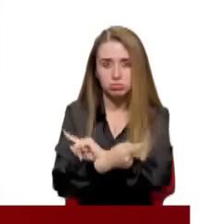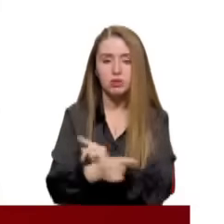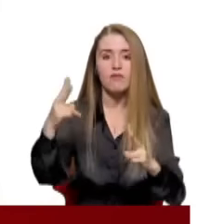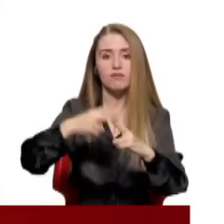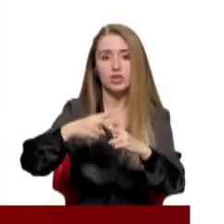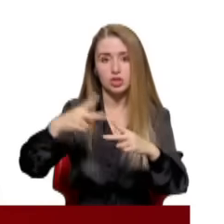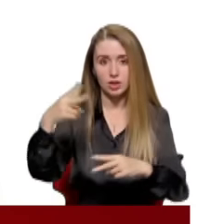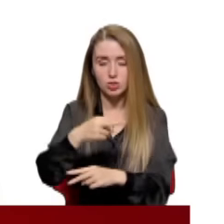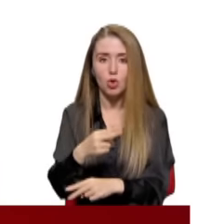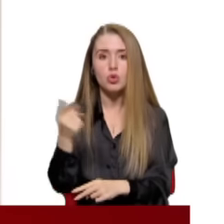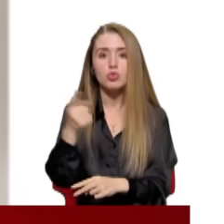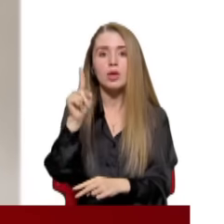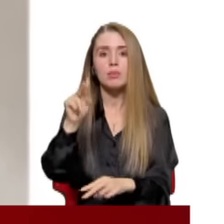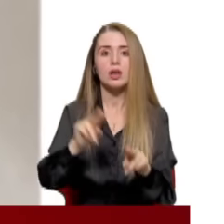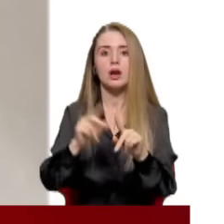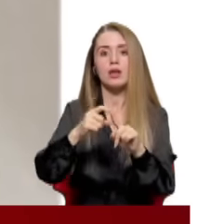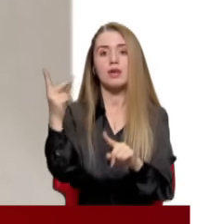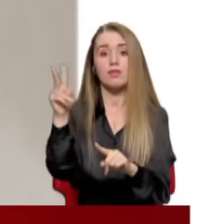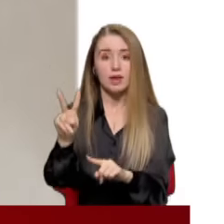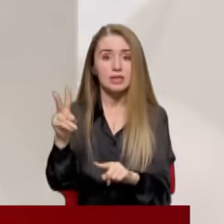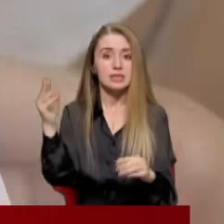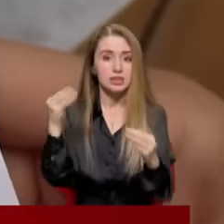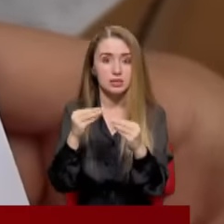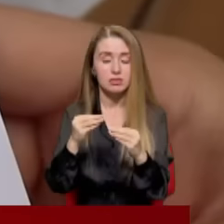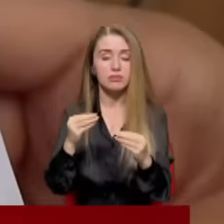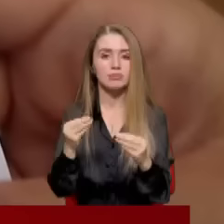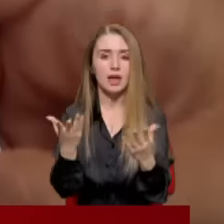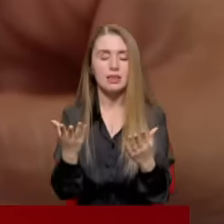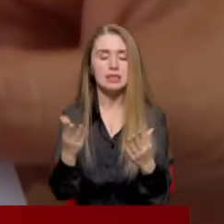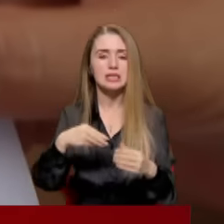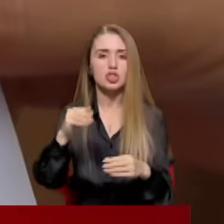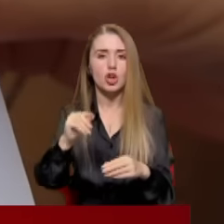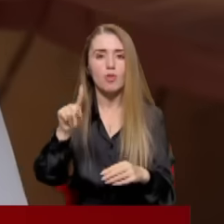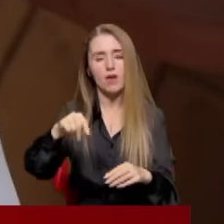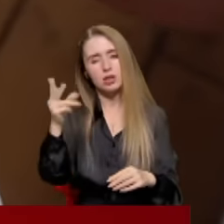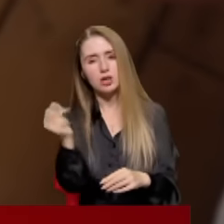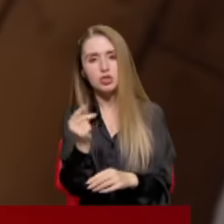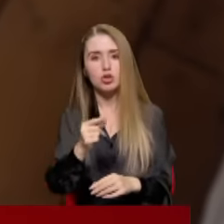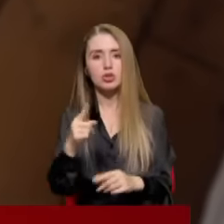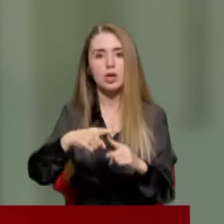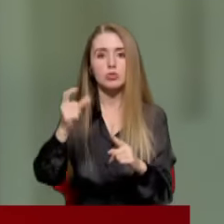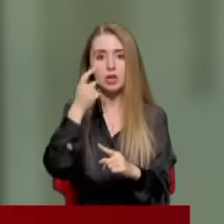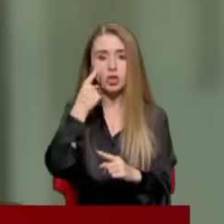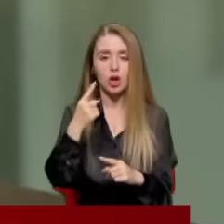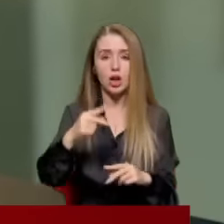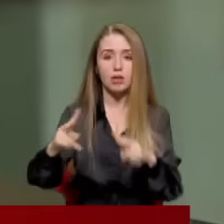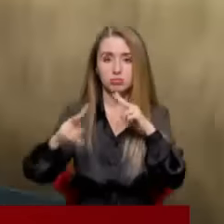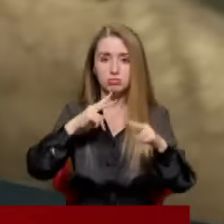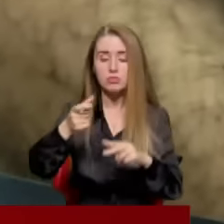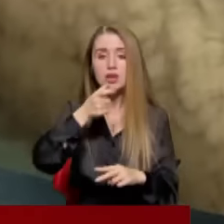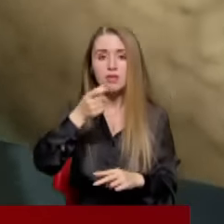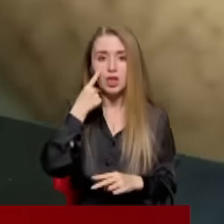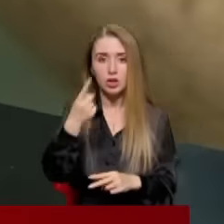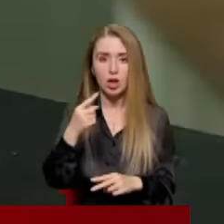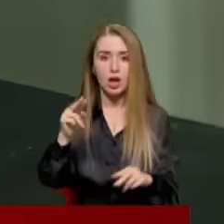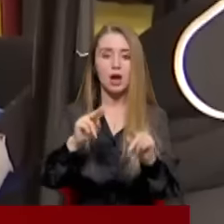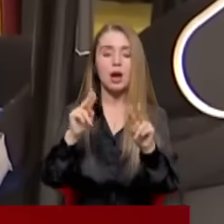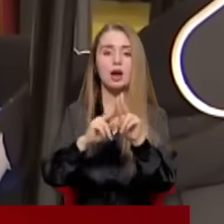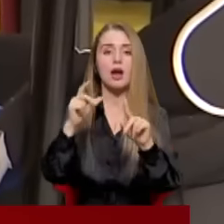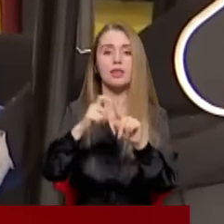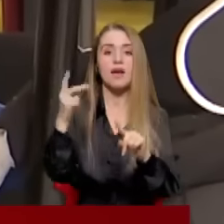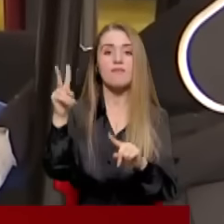kesiyor. %1 KDV ile satış yapıyor, yani vergi kaçırıyor. Temmuz 2023'te restoran ve kafelere getirilen KDV